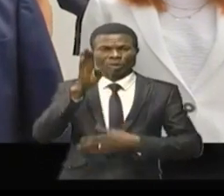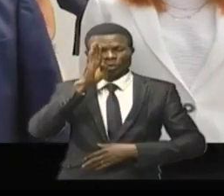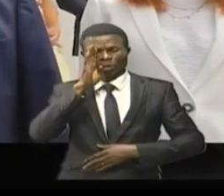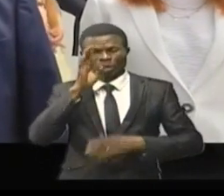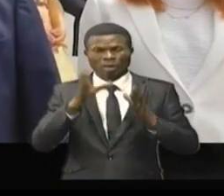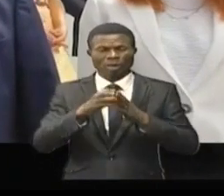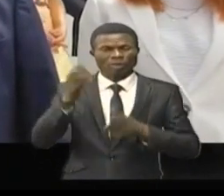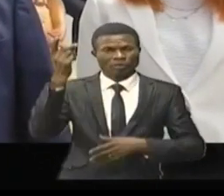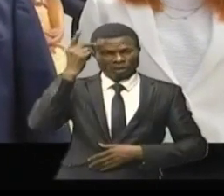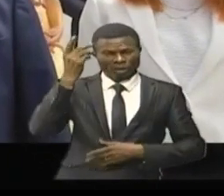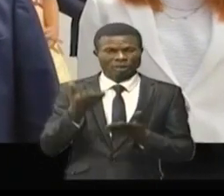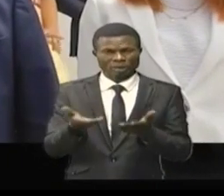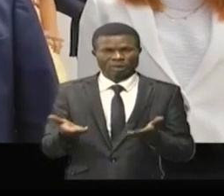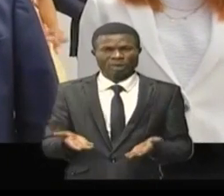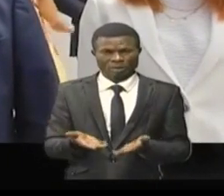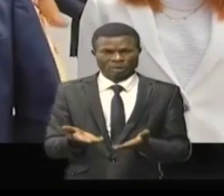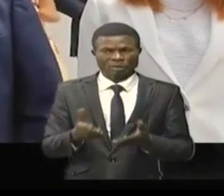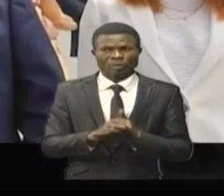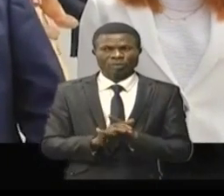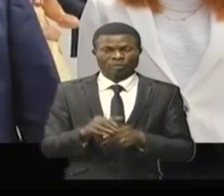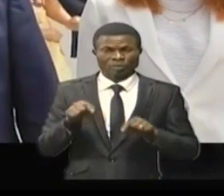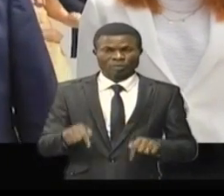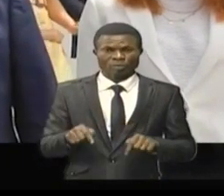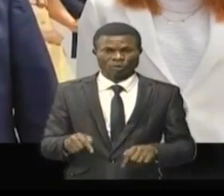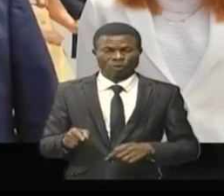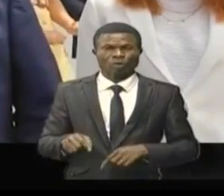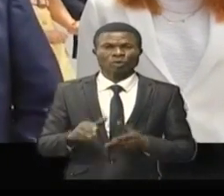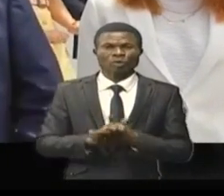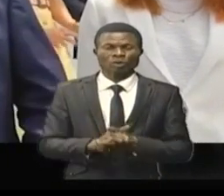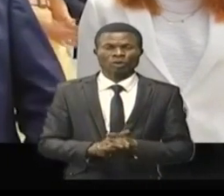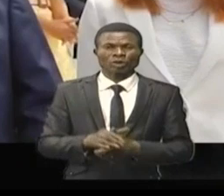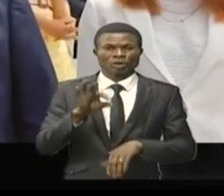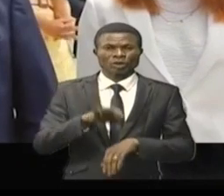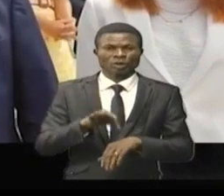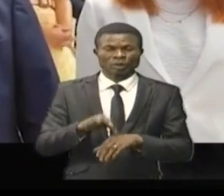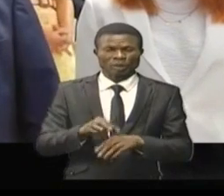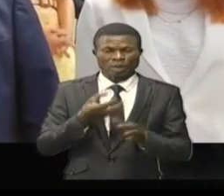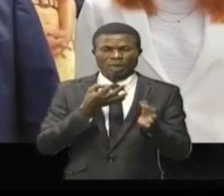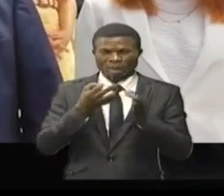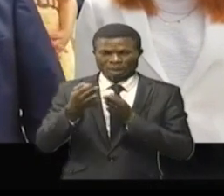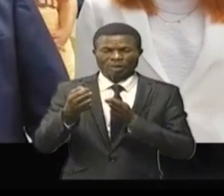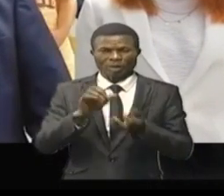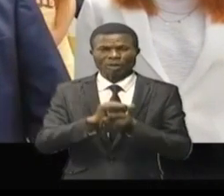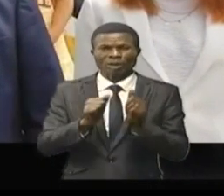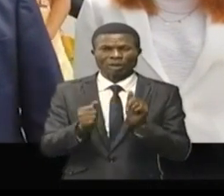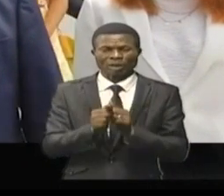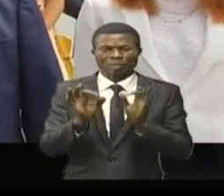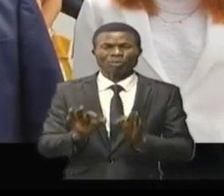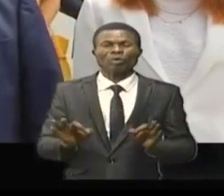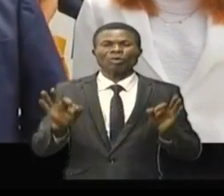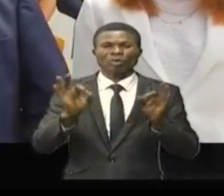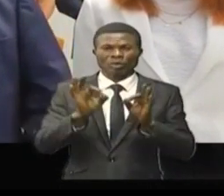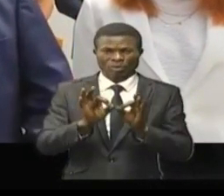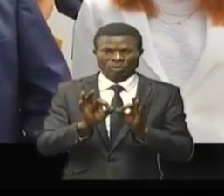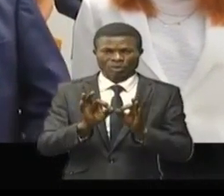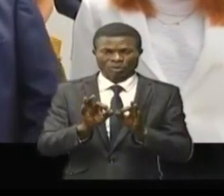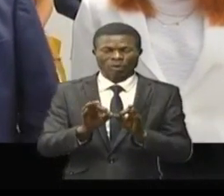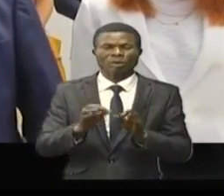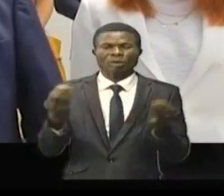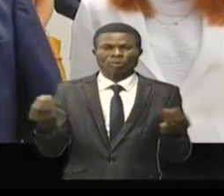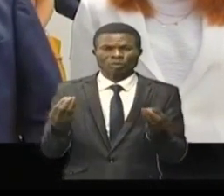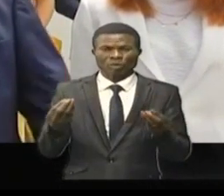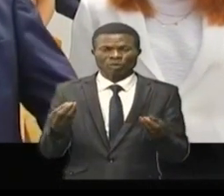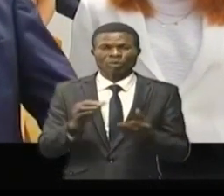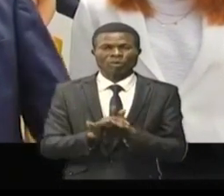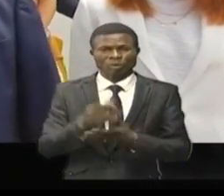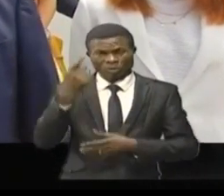Wallonie-Bruxelles que je représente aujourd'hui. Et c'était l'occasion de faire le point avec lui de toute une série de dossiers concrets, comme